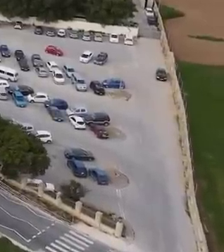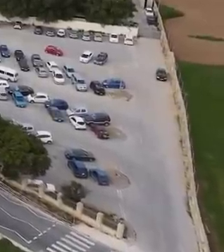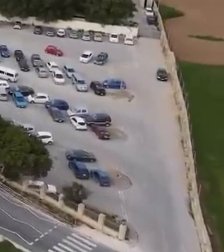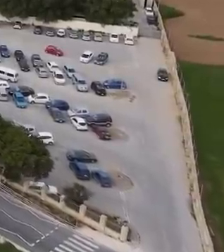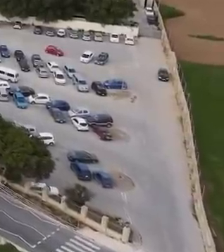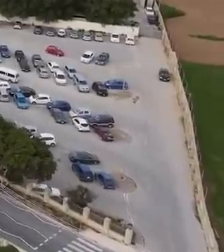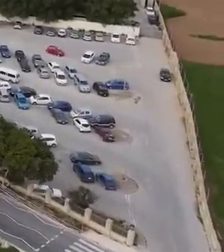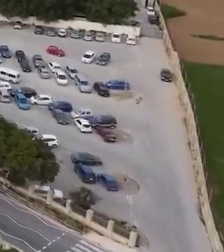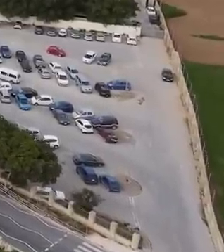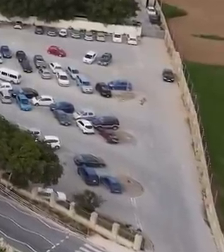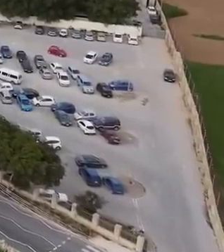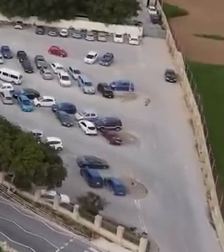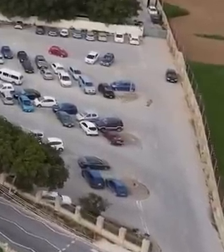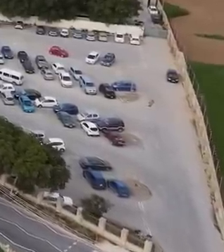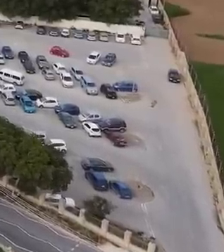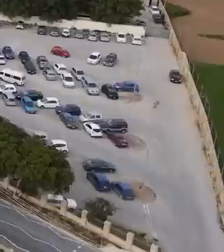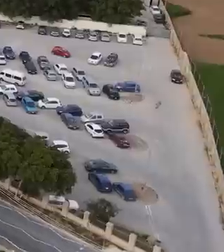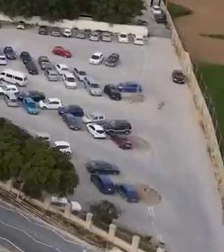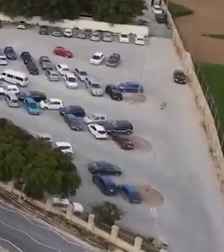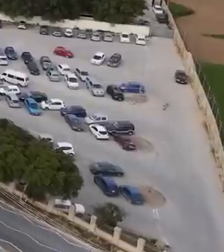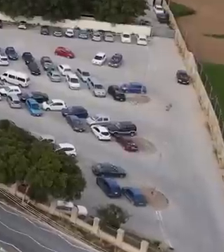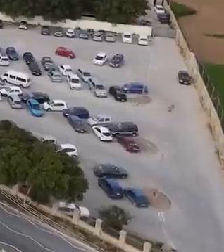Intéci audime,